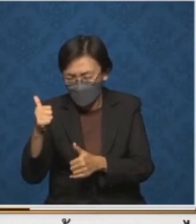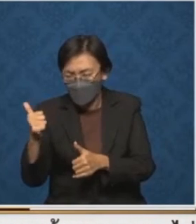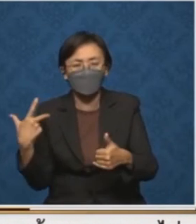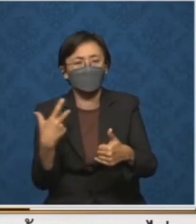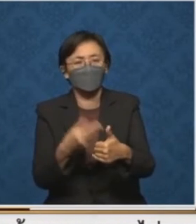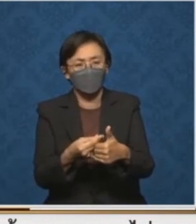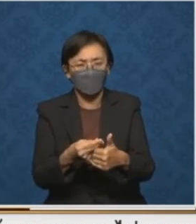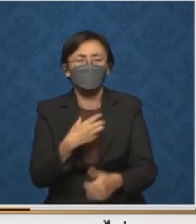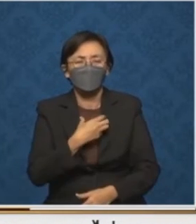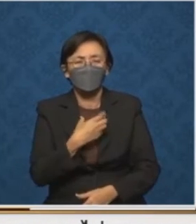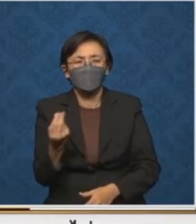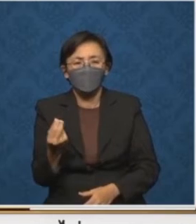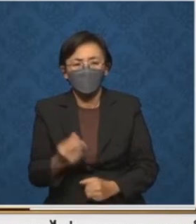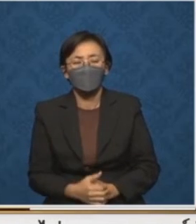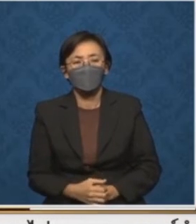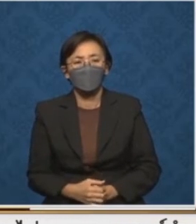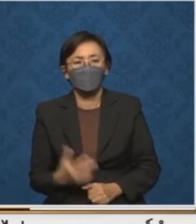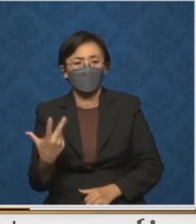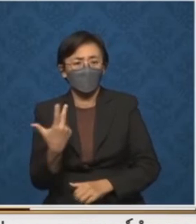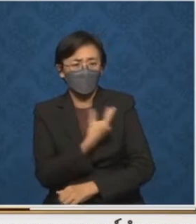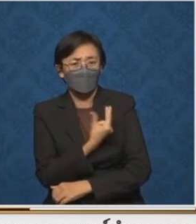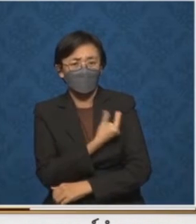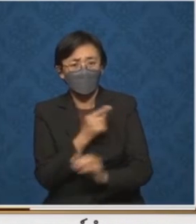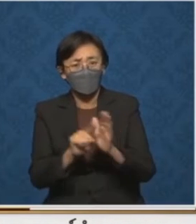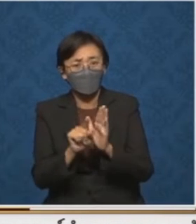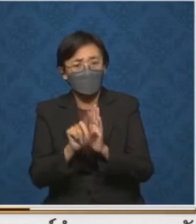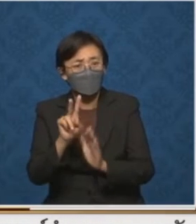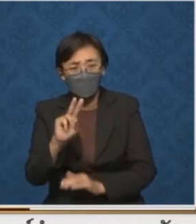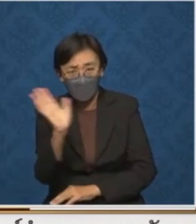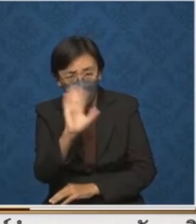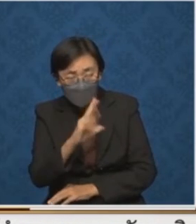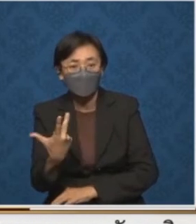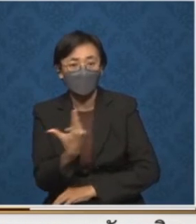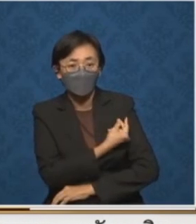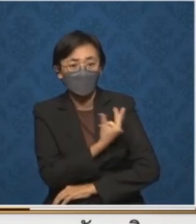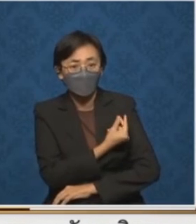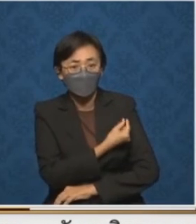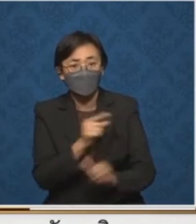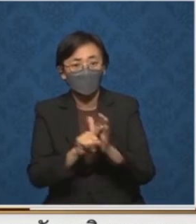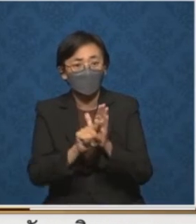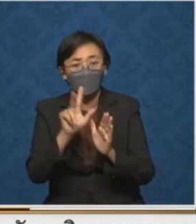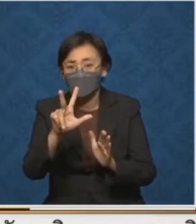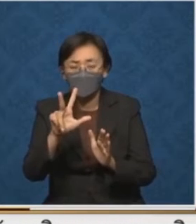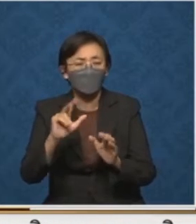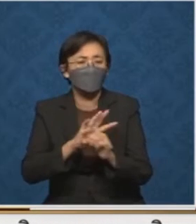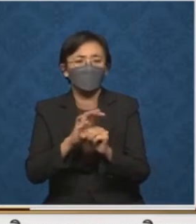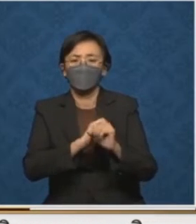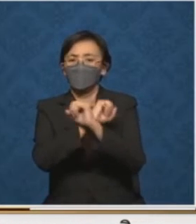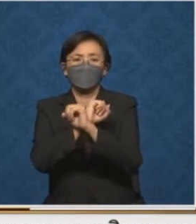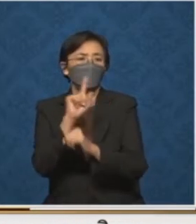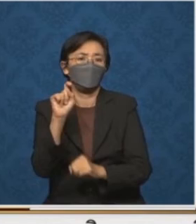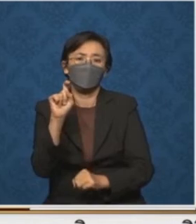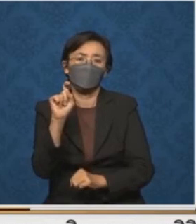ผมเติมให้เลย เด็ขาดเพราเทีบบุคลากรการแพทเหมือนเป็นบ้านบางละจรพธเหมือนเป็บ้านบางละจรรรรรรรรรร